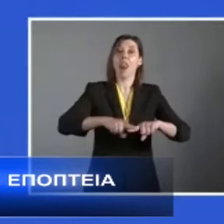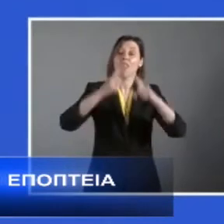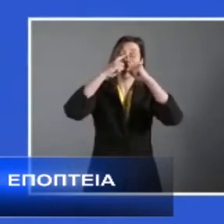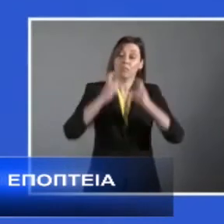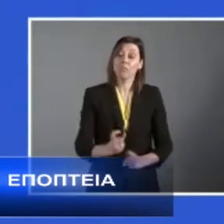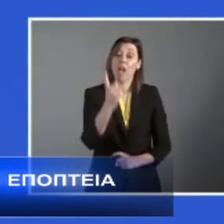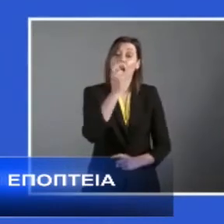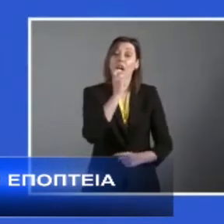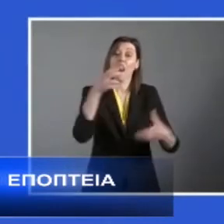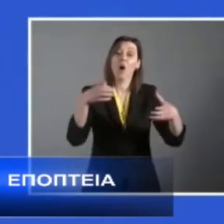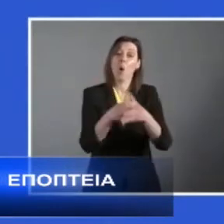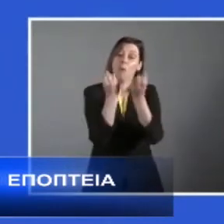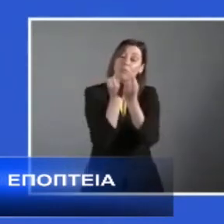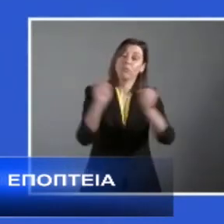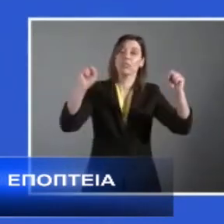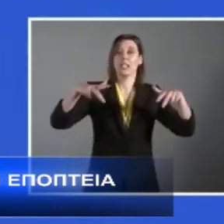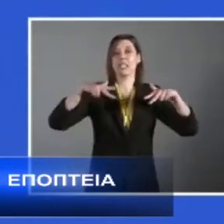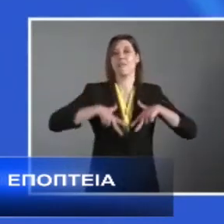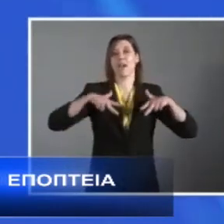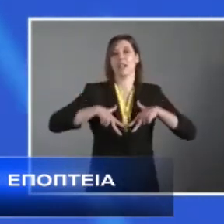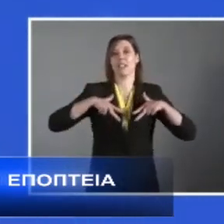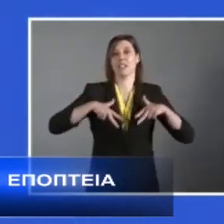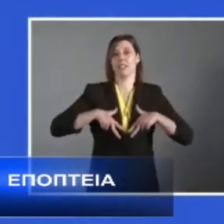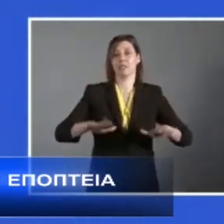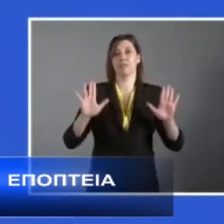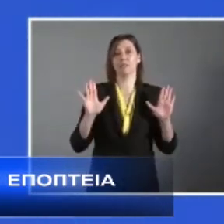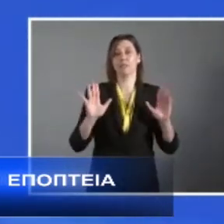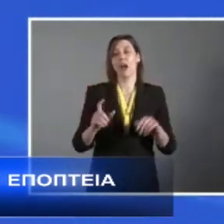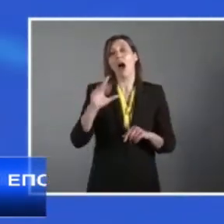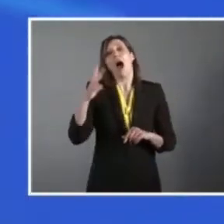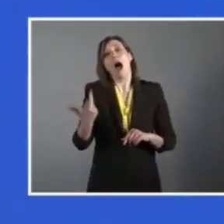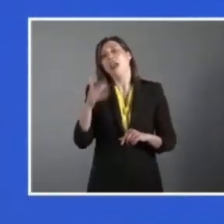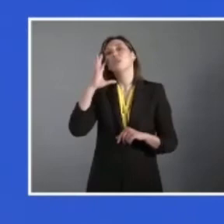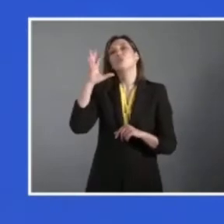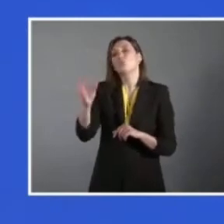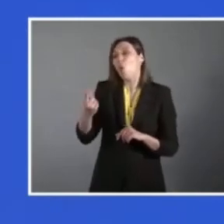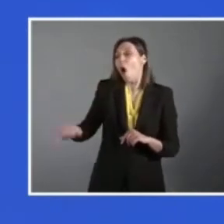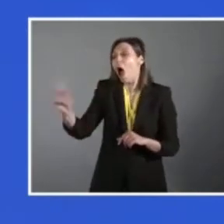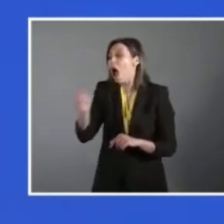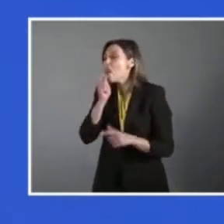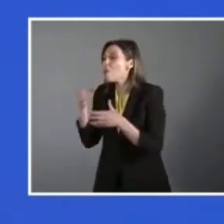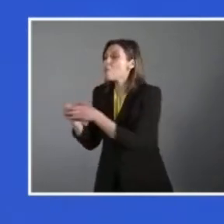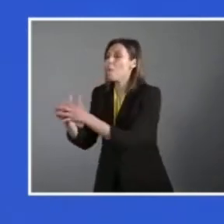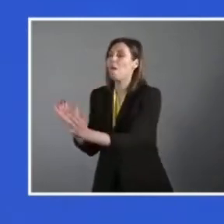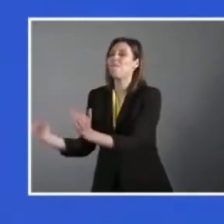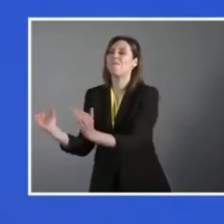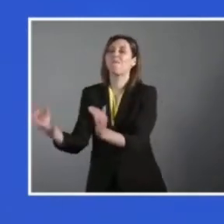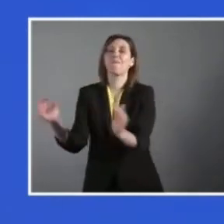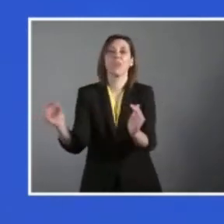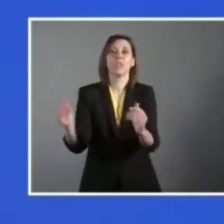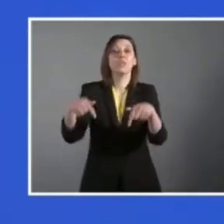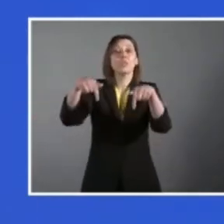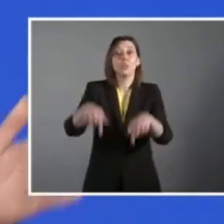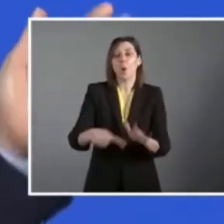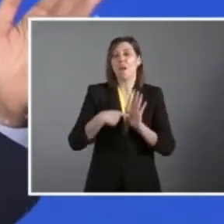δεδομένη όμως την περιχαράκωση των άλλων πολιτικών δυνάμεων, αυτή η προοπτική παραπέμπει αντικειμενικά